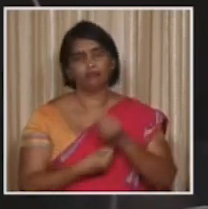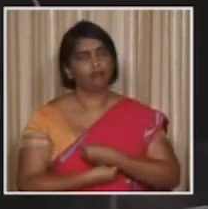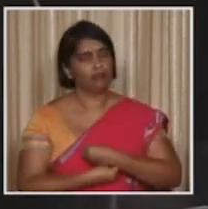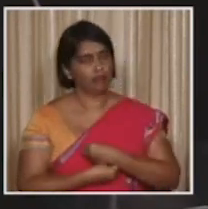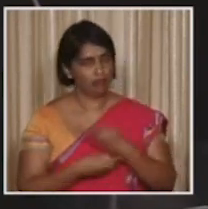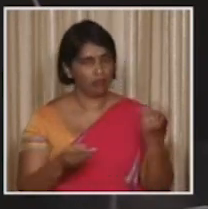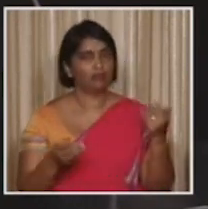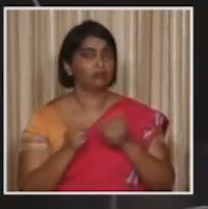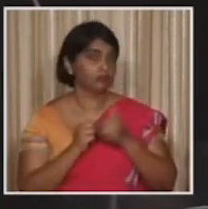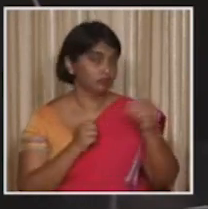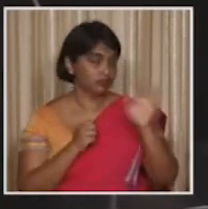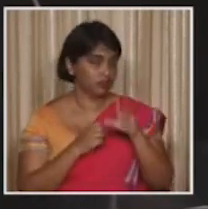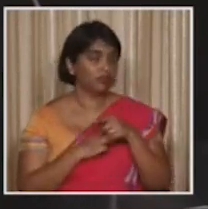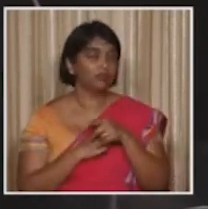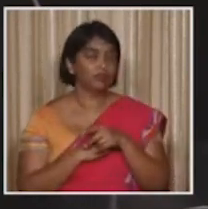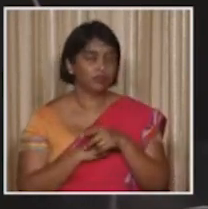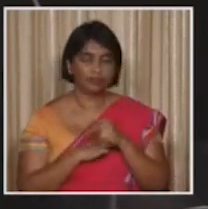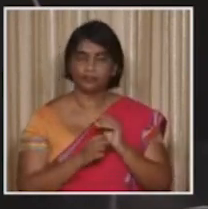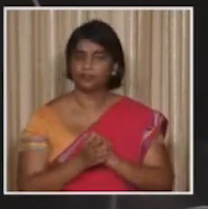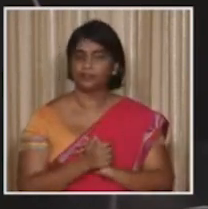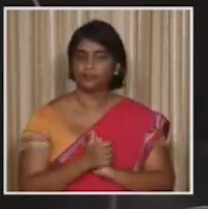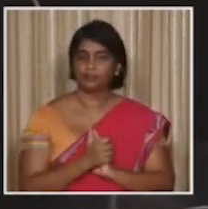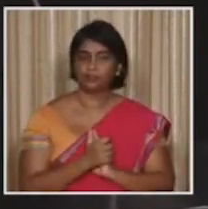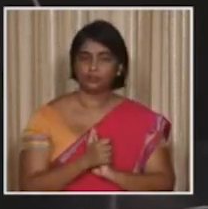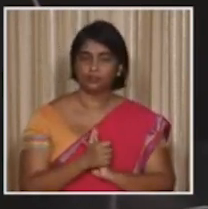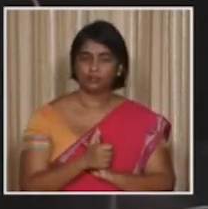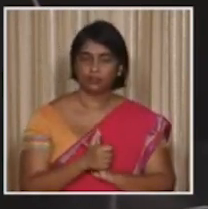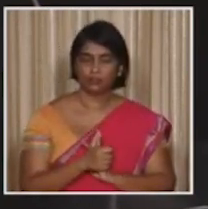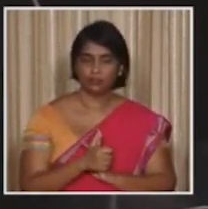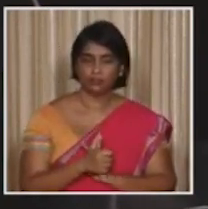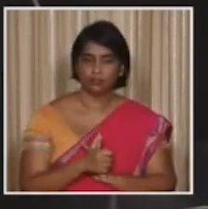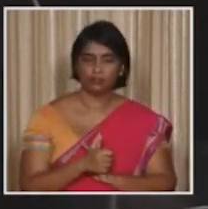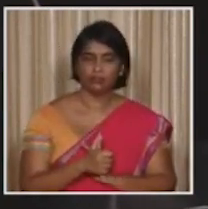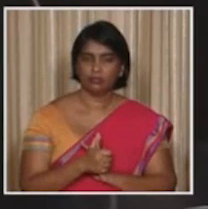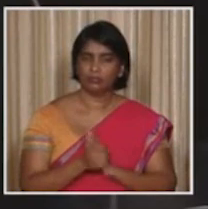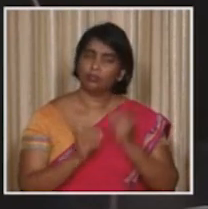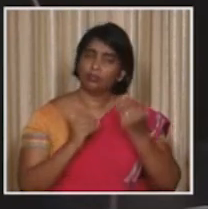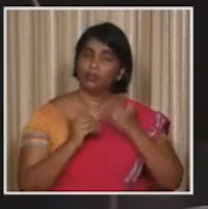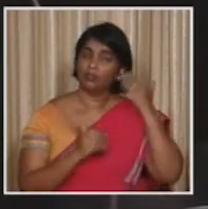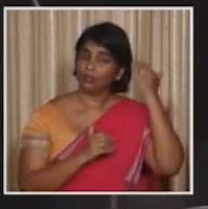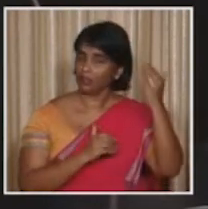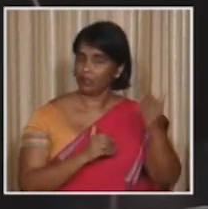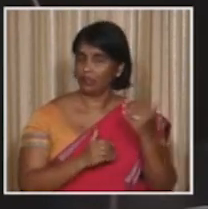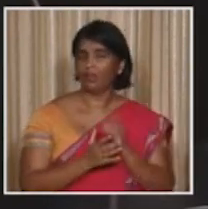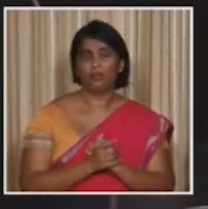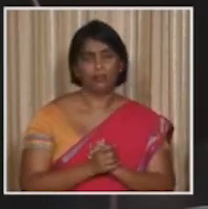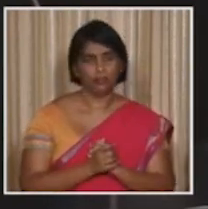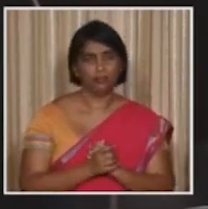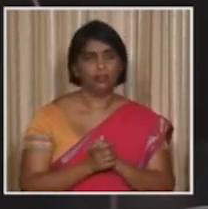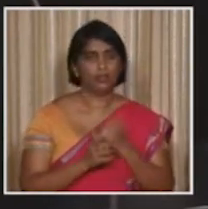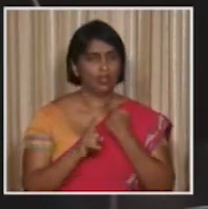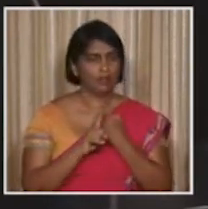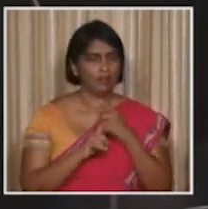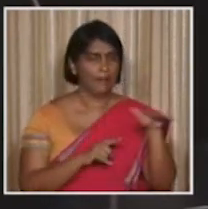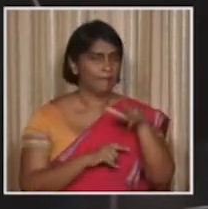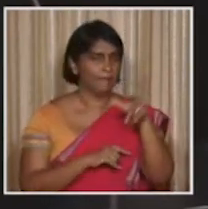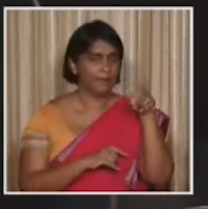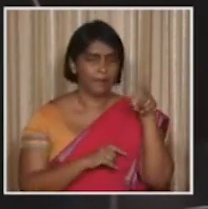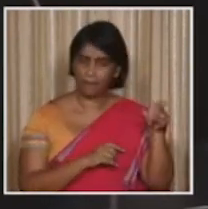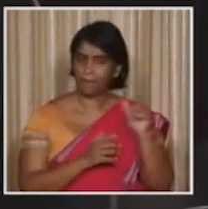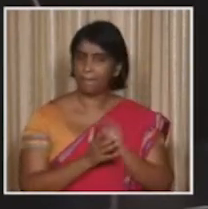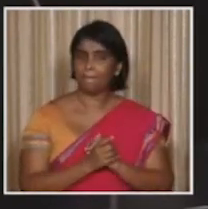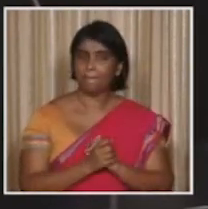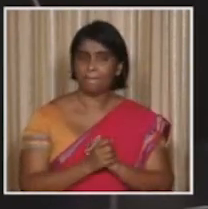இங்கே பேசிக் கொண்டிருக்கிற பொழுது கிளிநொச்சி மாவட்டத்தினுடைய கௌதாரி முனையிலே 100 ஏக்கர் காணிகளை ஒரு தனிநபர்,